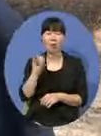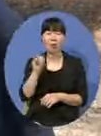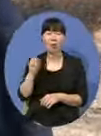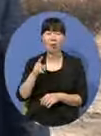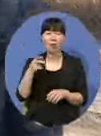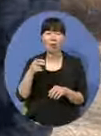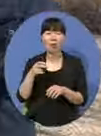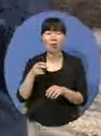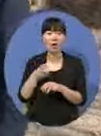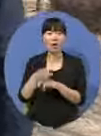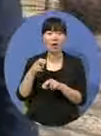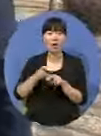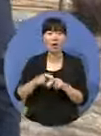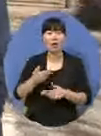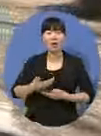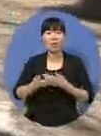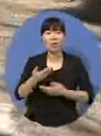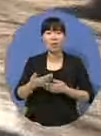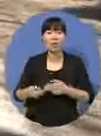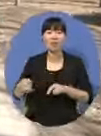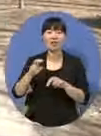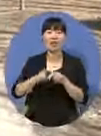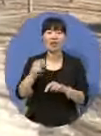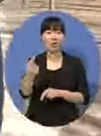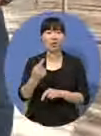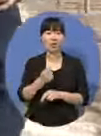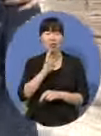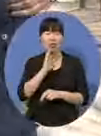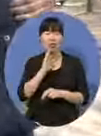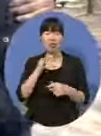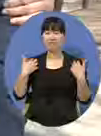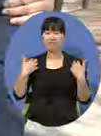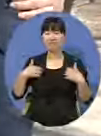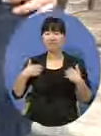타갔어. 또 버스 타갔어. 버스 타갔어. 야, 반갑다.